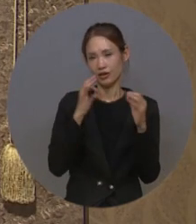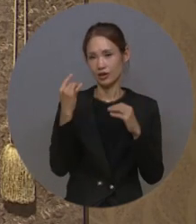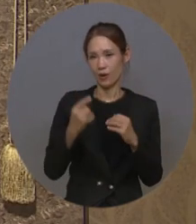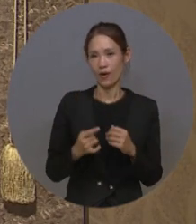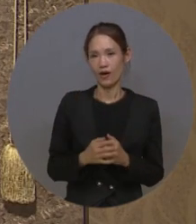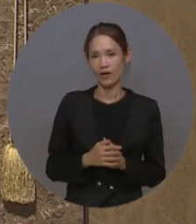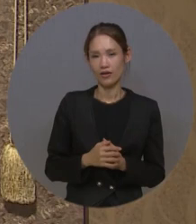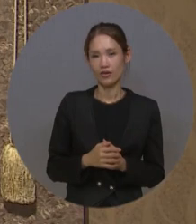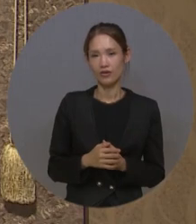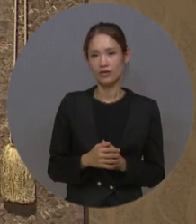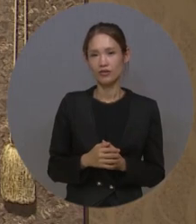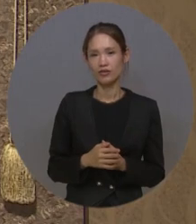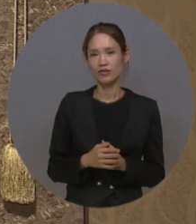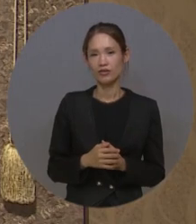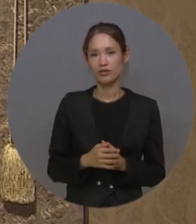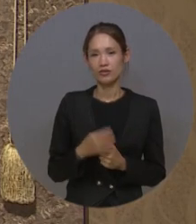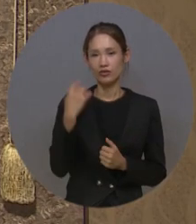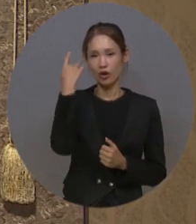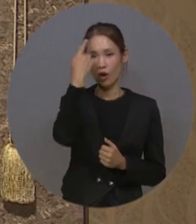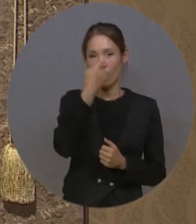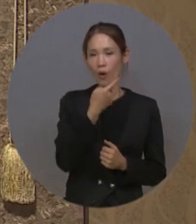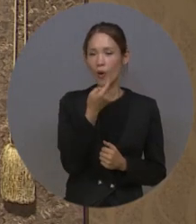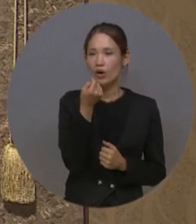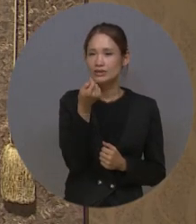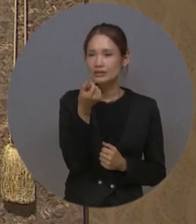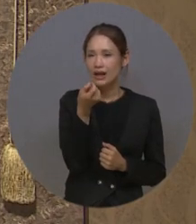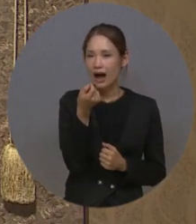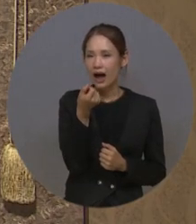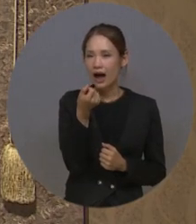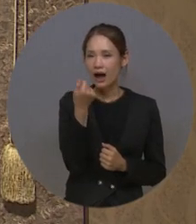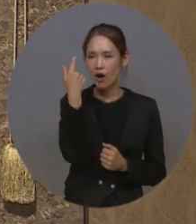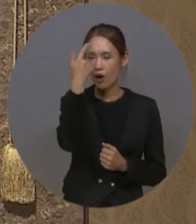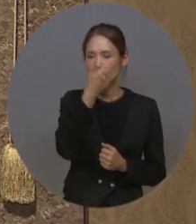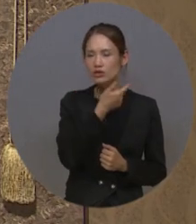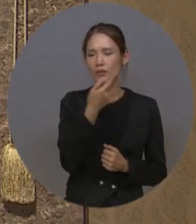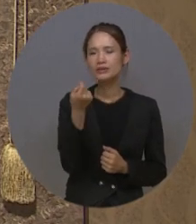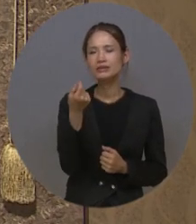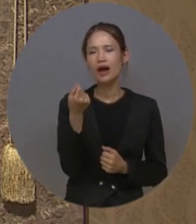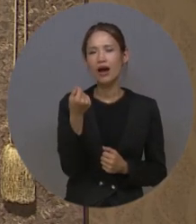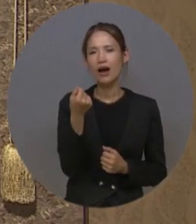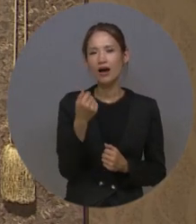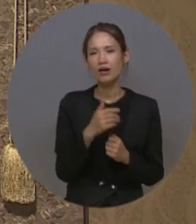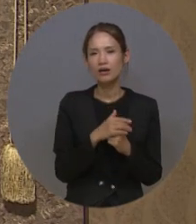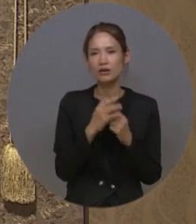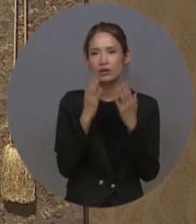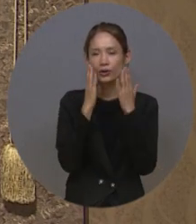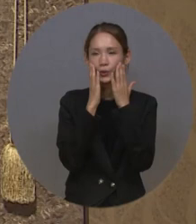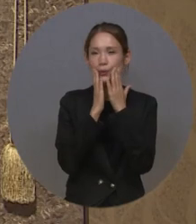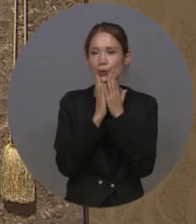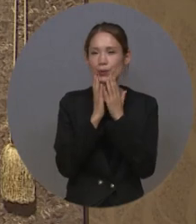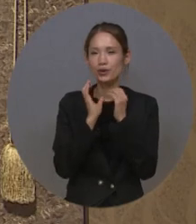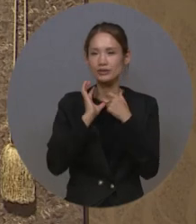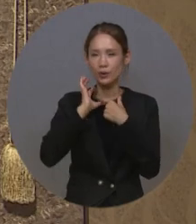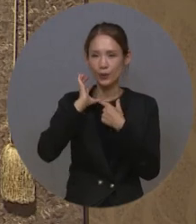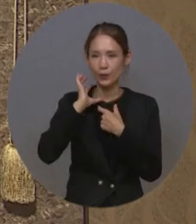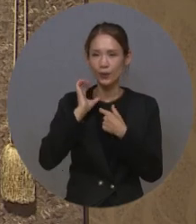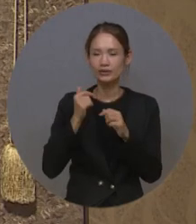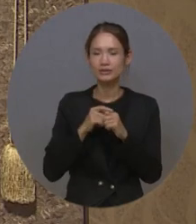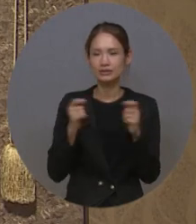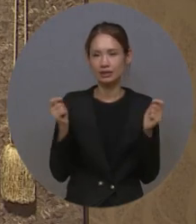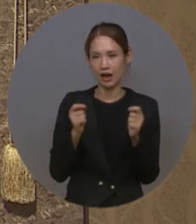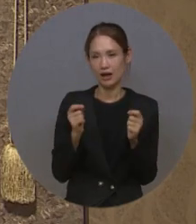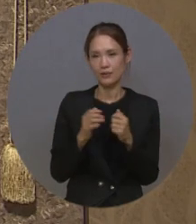그게 얼굴이 작아지면서 생긴 부작용들이에요. 얼굴이 작으니까 구강도 좁죠. 기도도 좁죠.